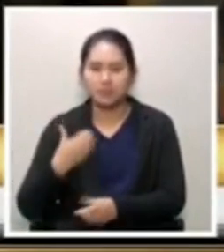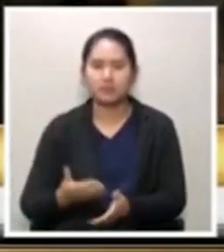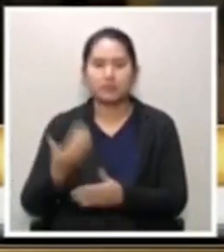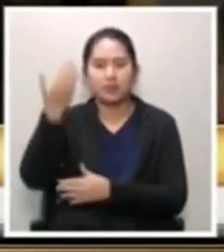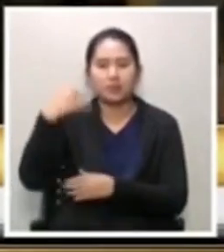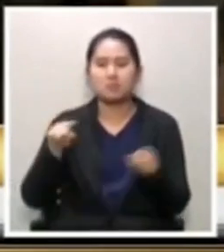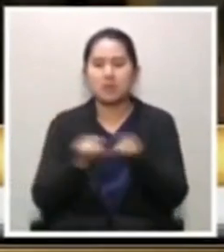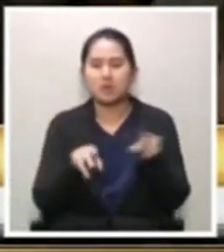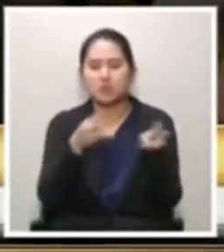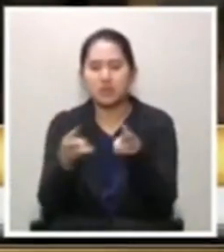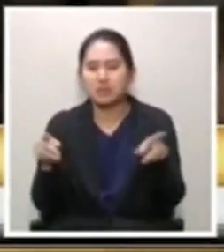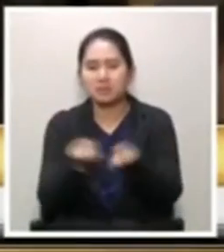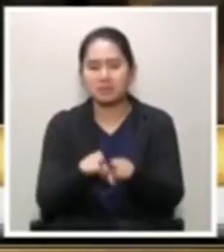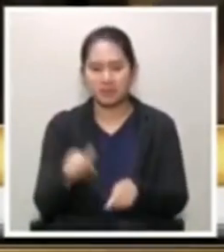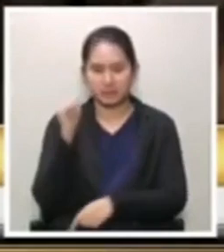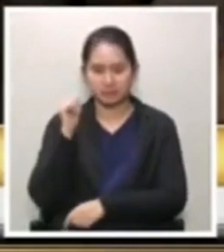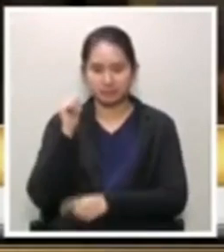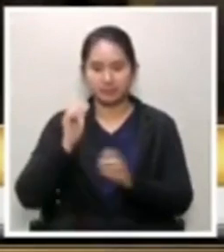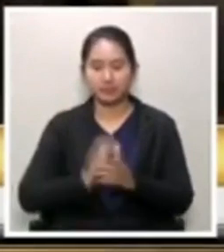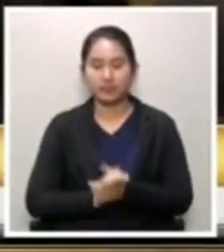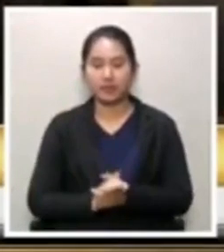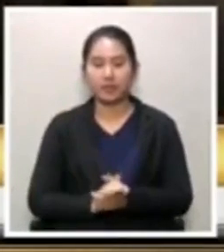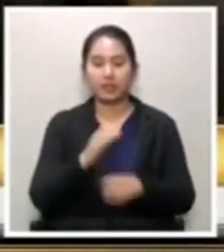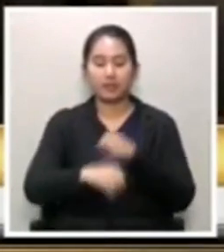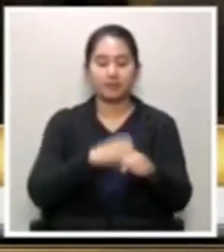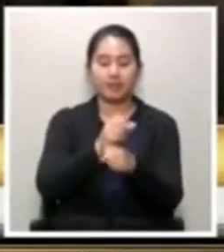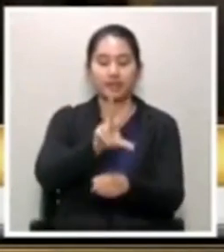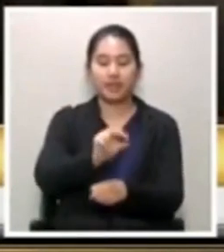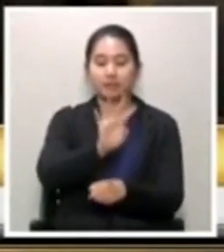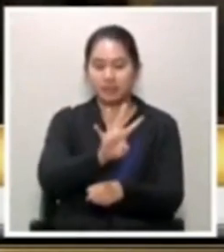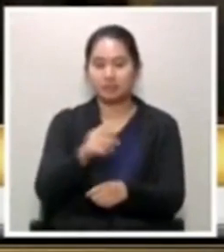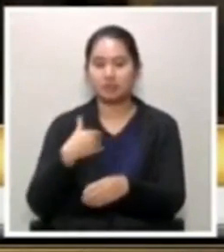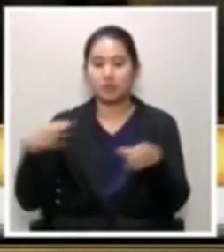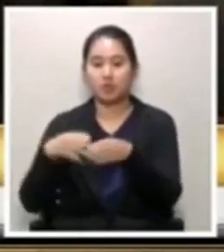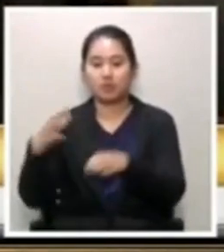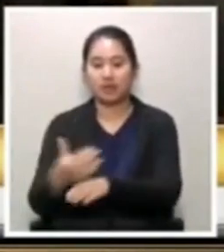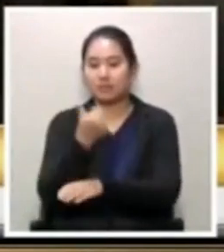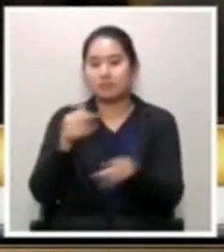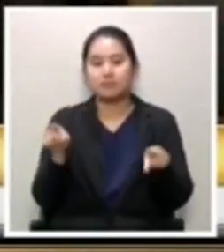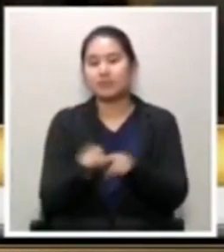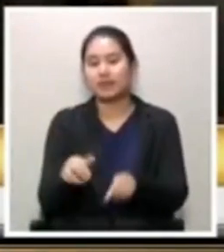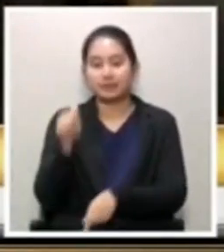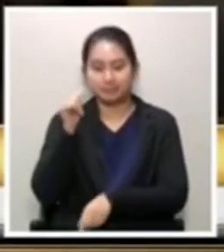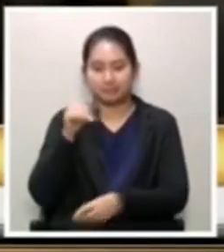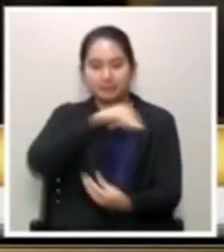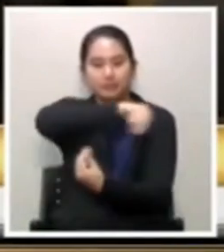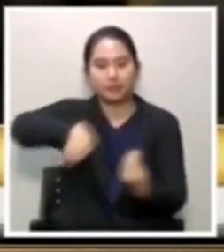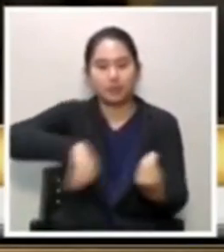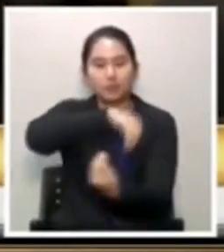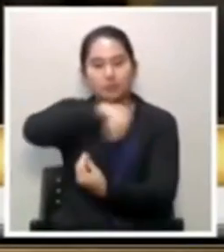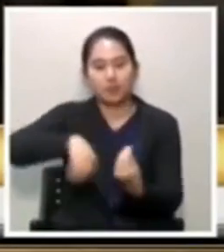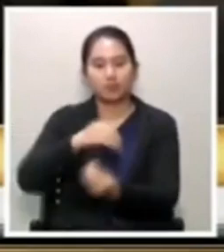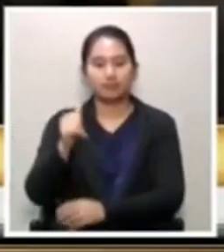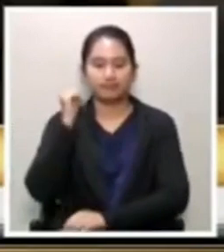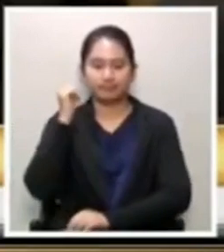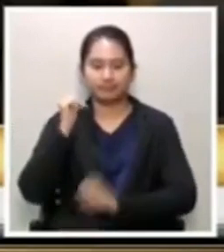ใช้วิธีแบบเดียวกันหลังรัฐประหาร34แล้วก็เห็นพรรคสามัคคีธรรมมาแล้วนี่ก็อีรอบเดิมครับวนเวียนกลับมาเป็นแบบนี้อีกน